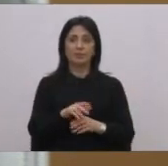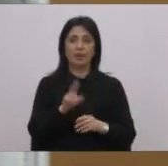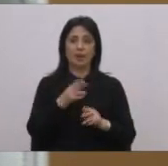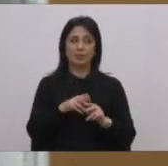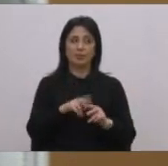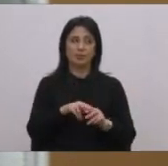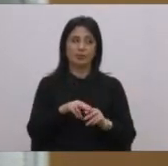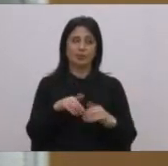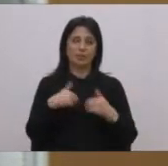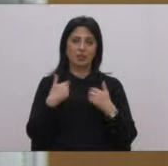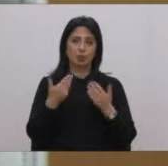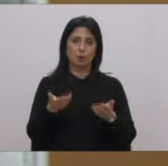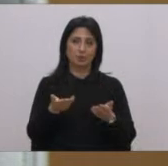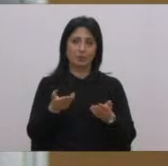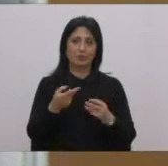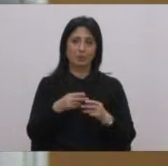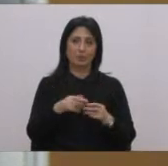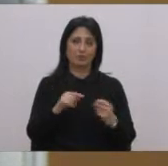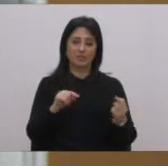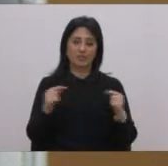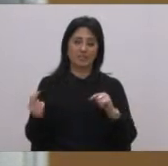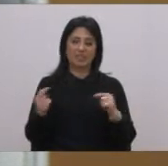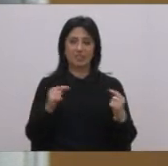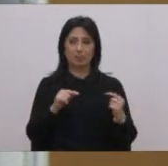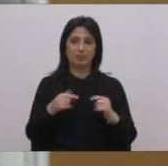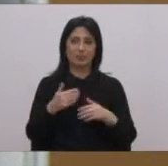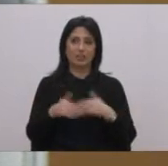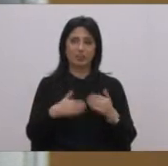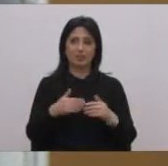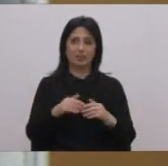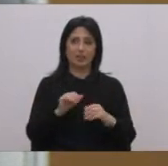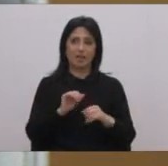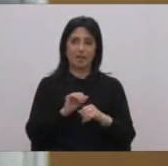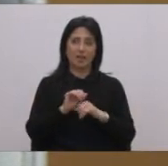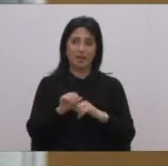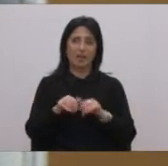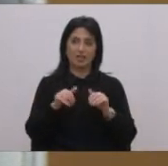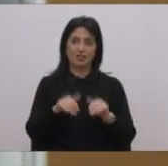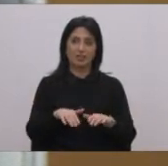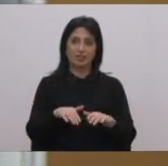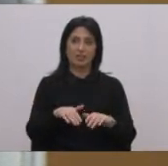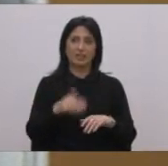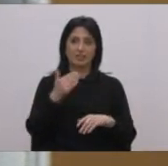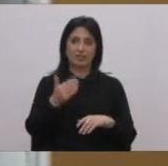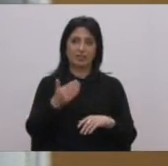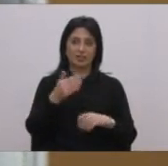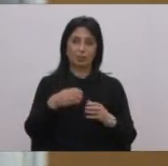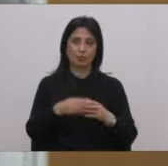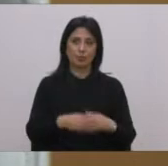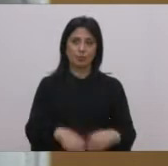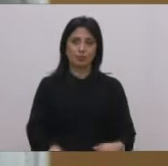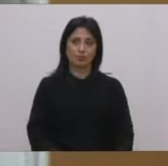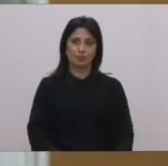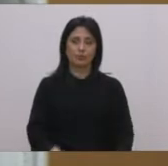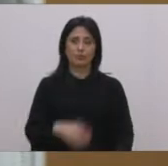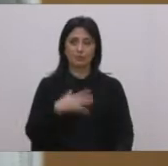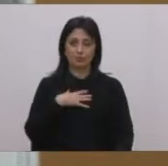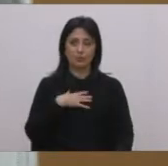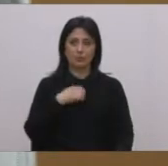ამიტომ გისურვებთ ამ წინააღმდეგობის წარმატებით გადაწყვეტას თქვენ და თქვენ გუნდს.